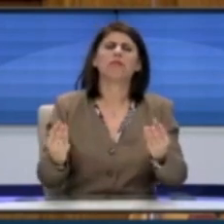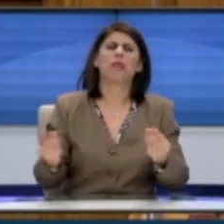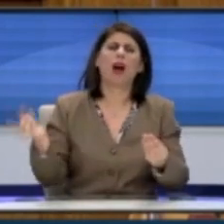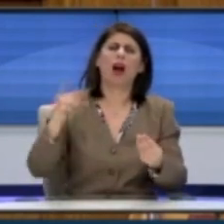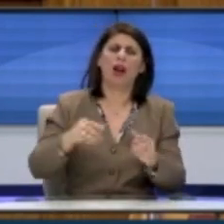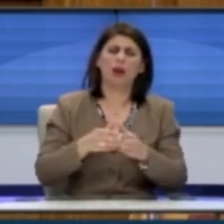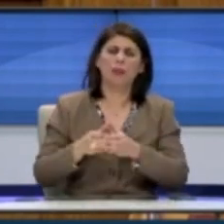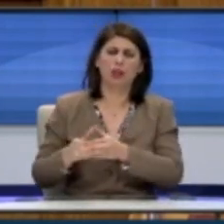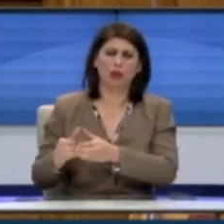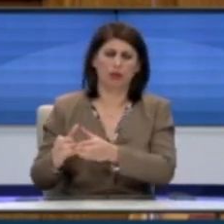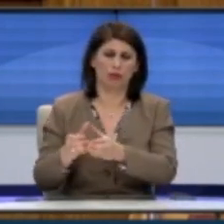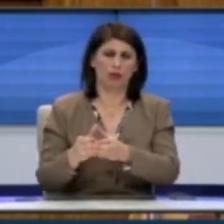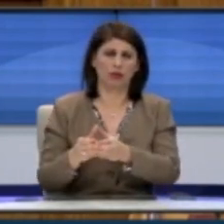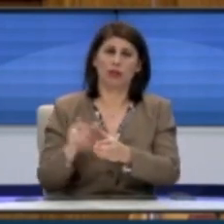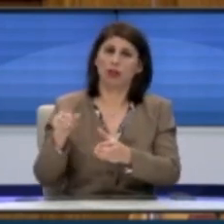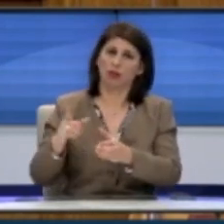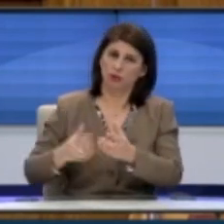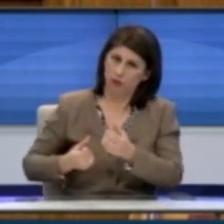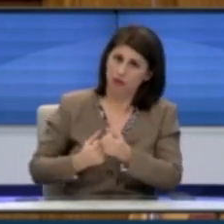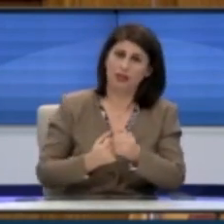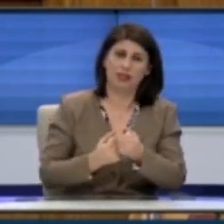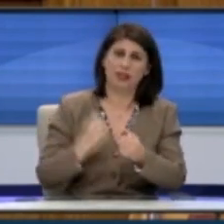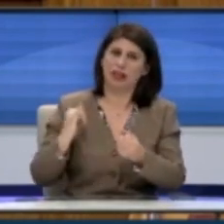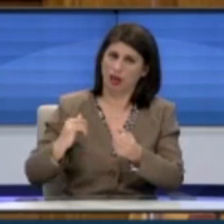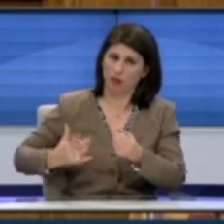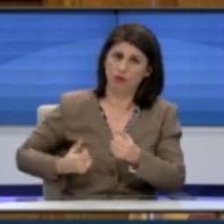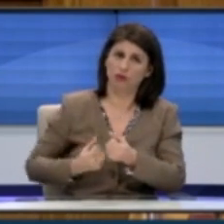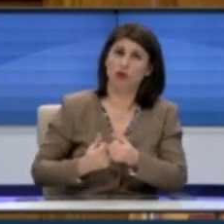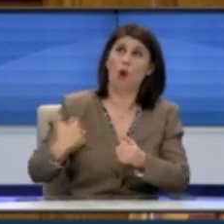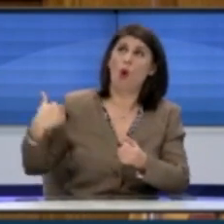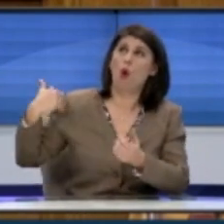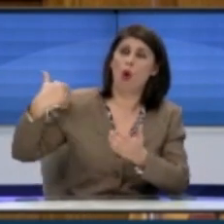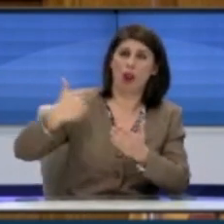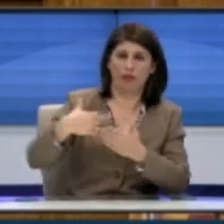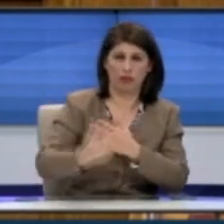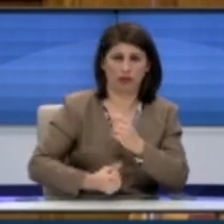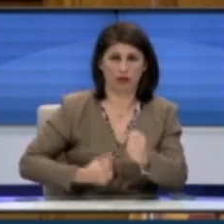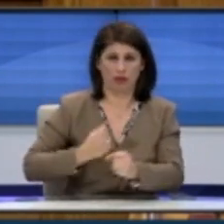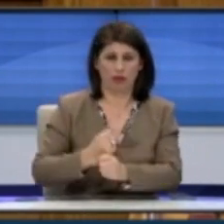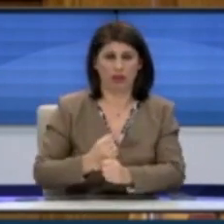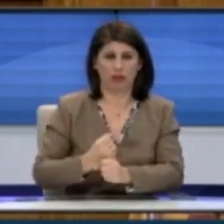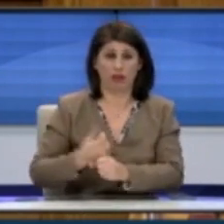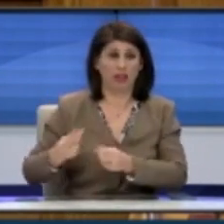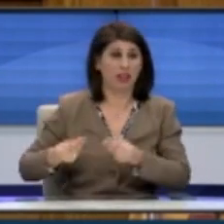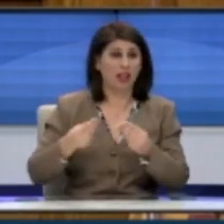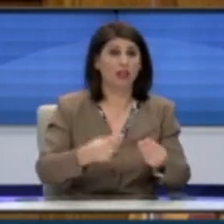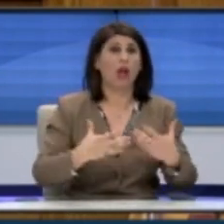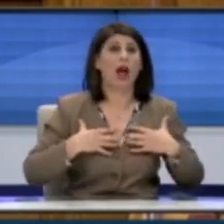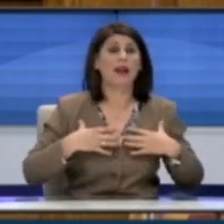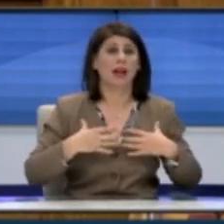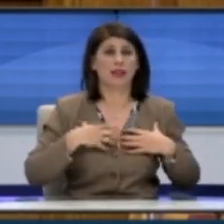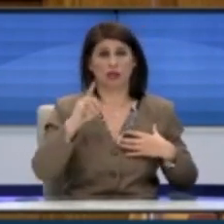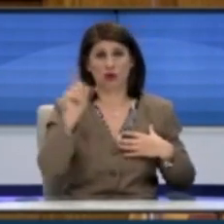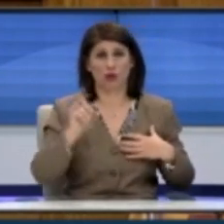άλλων μικρών κομμάτων που τους στήριζαν και τους στηρίζουν όλα αυτά τα χρόνια για να σας δώσουν ανάσα